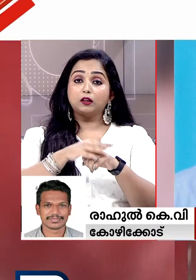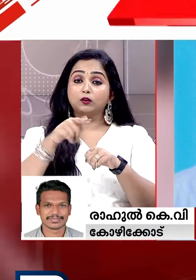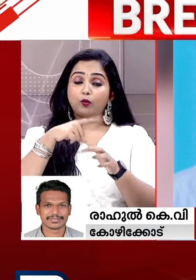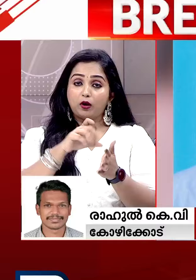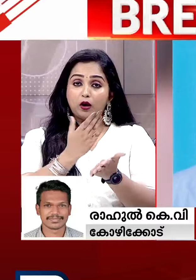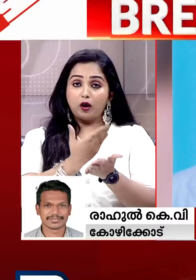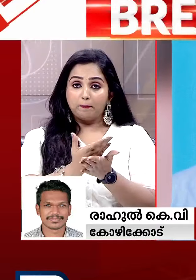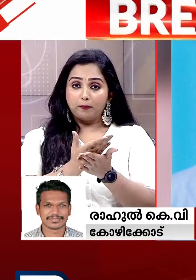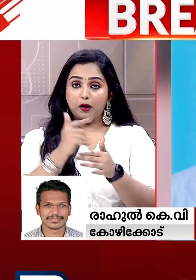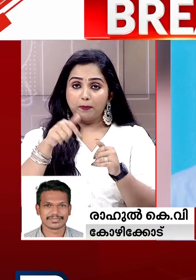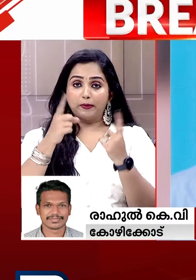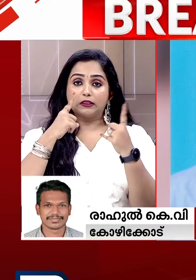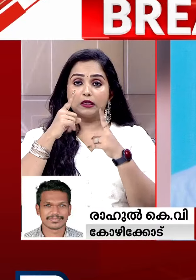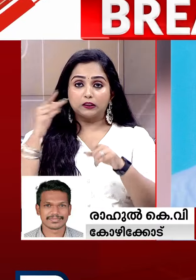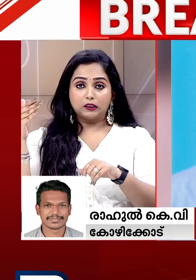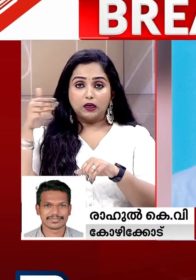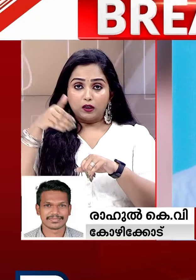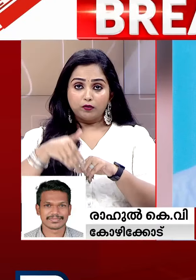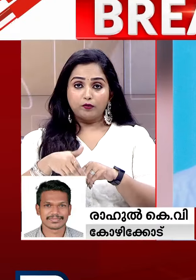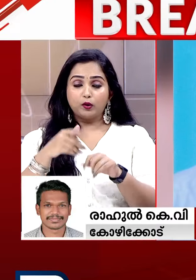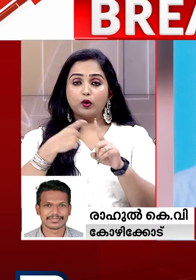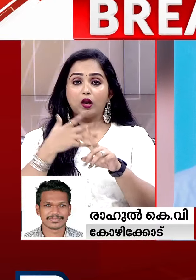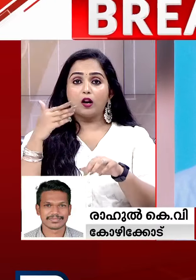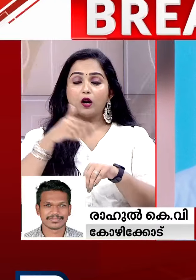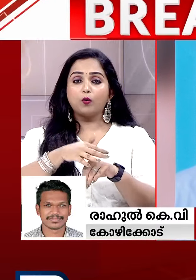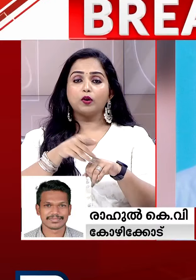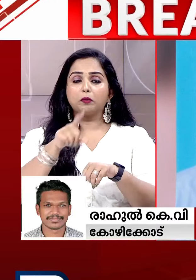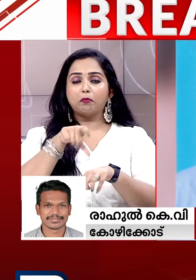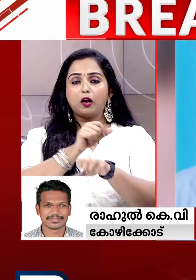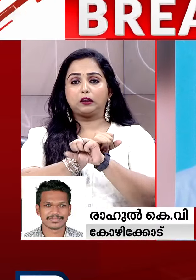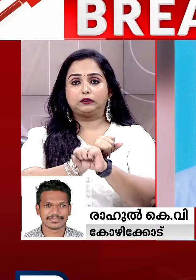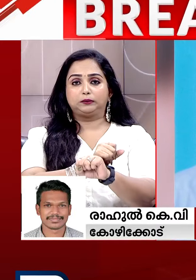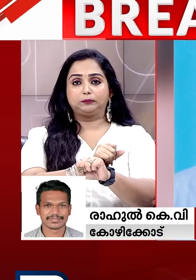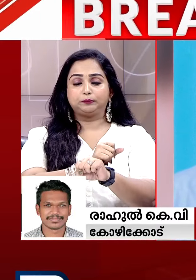എത്തുന്നു. കൊടുവള്ളി പോലീസിന്റെ സഹായത്തോടു കൂടിയാണ് കസ്റ്റഡിയിൽ എടുത്തിട്ടുള്ളത്.